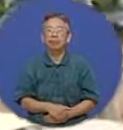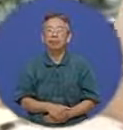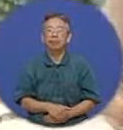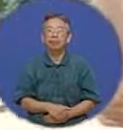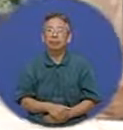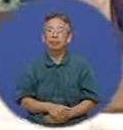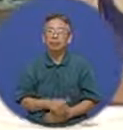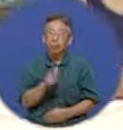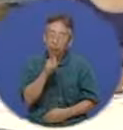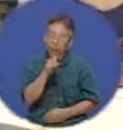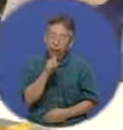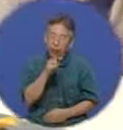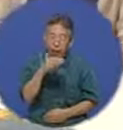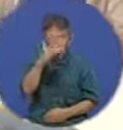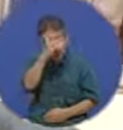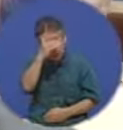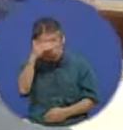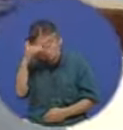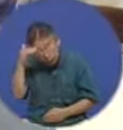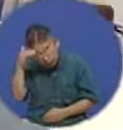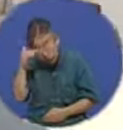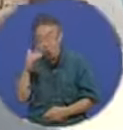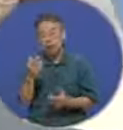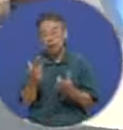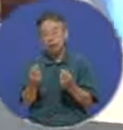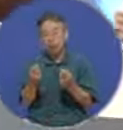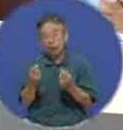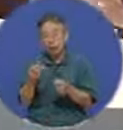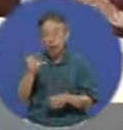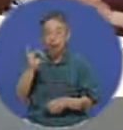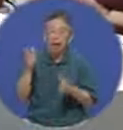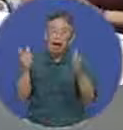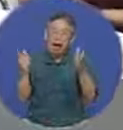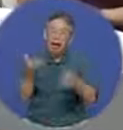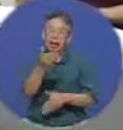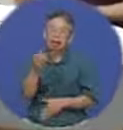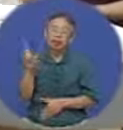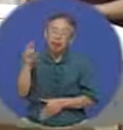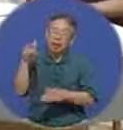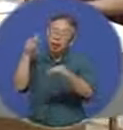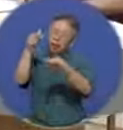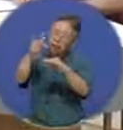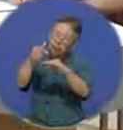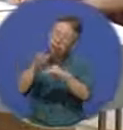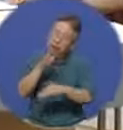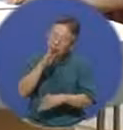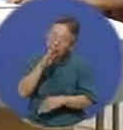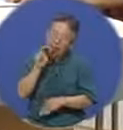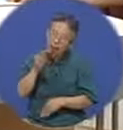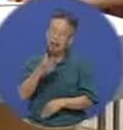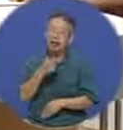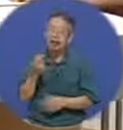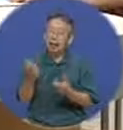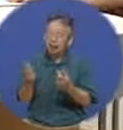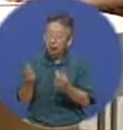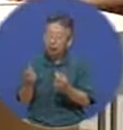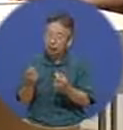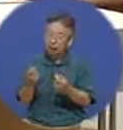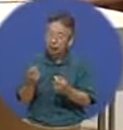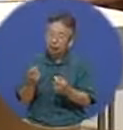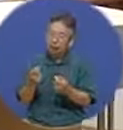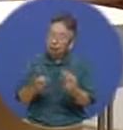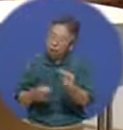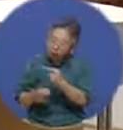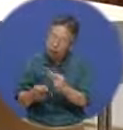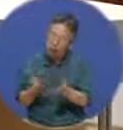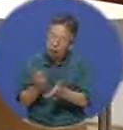はい、これはなんとも素晴らしい景色でしたね。百軒蔵、 ね、特に夕暮れ時、実際見てみたいですよ ね、 そうですね。映像で見ただけでも本当に